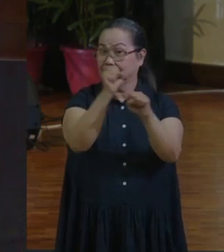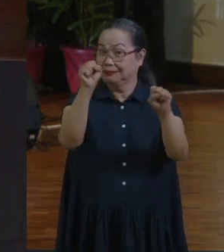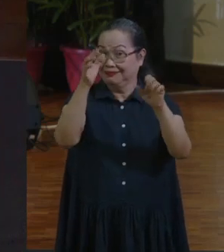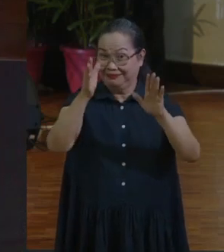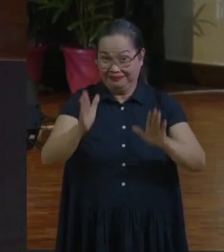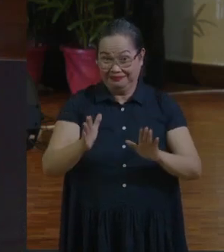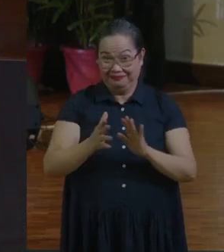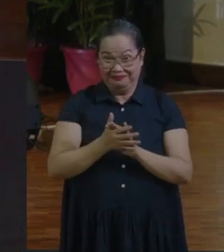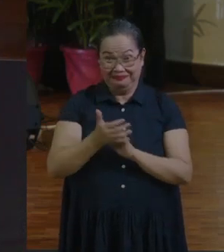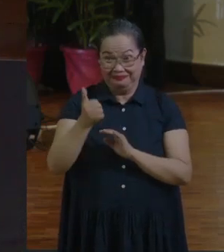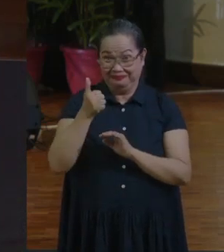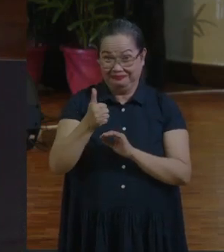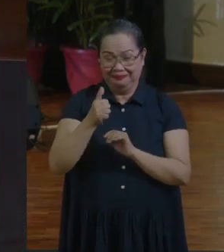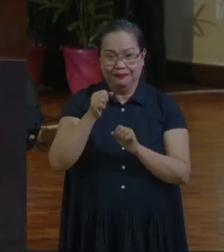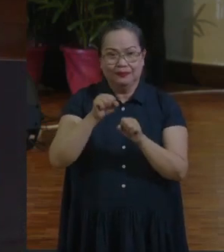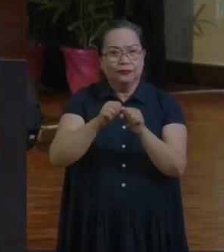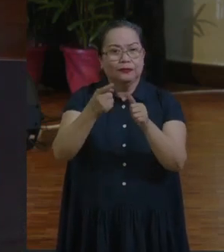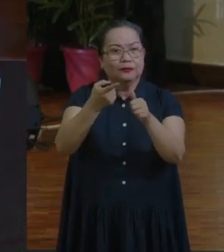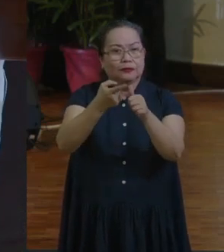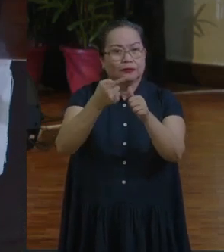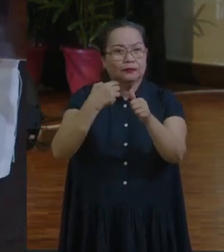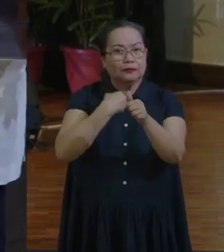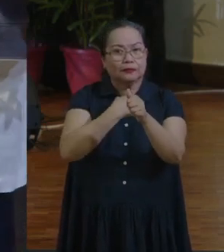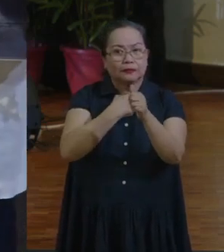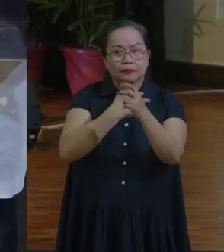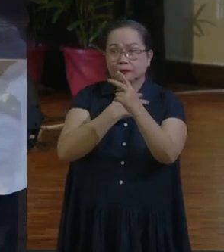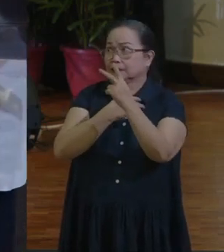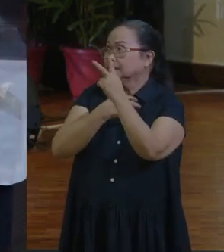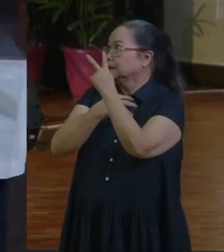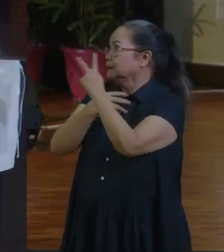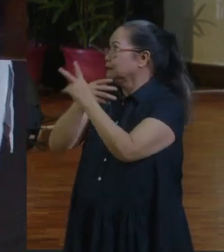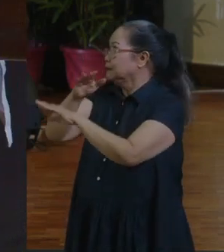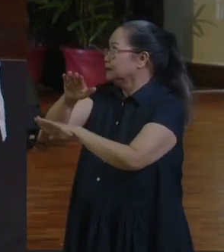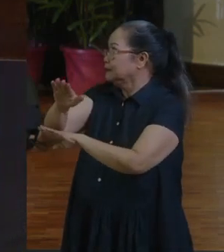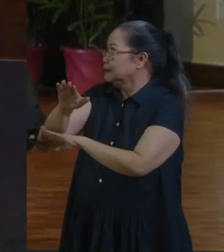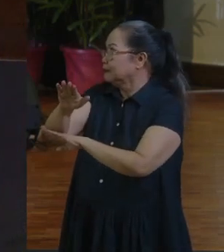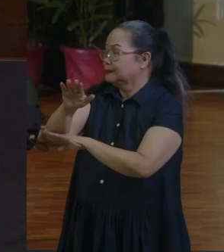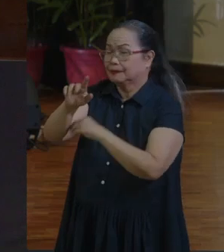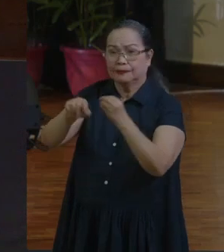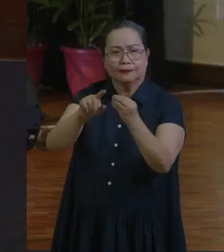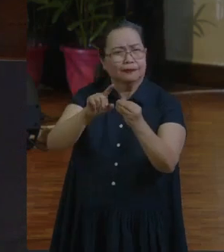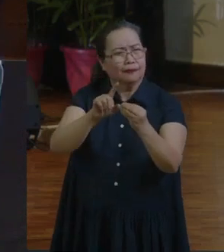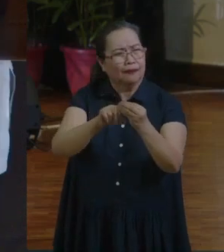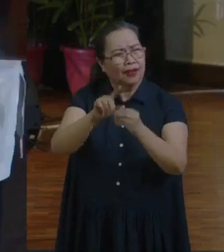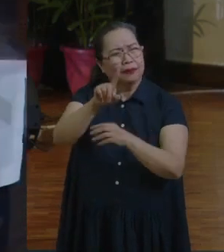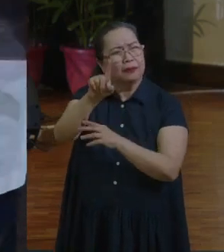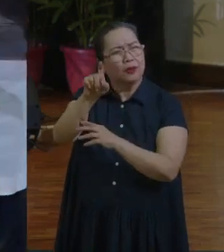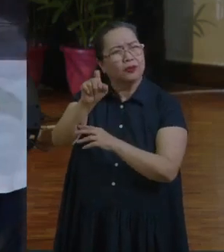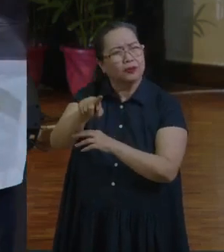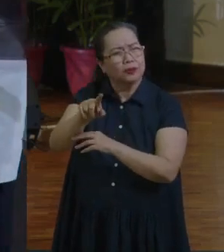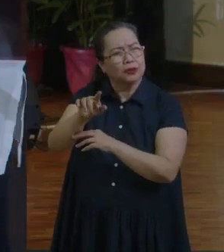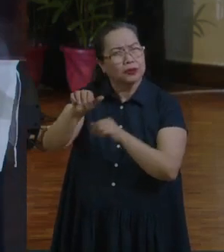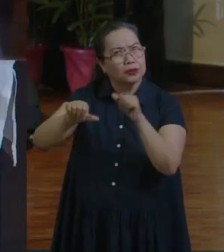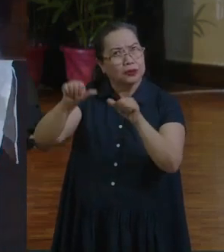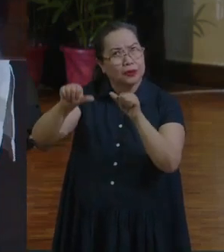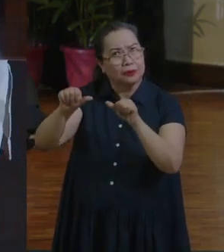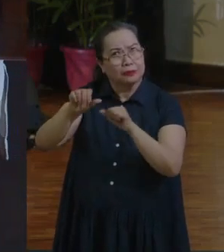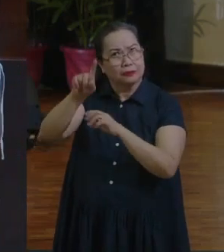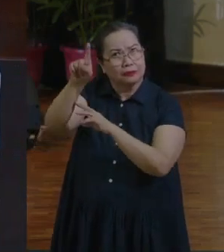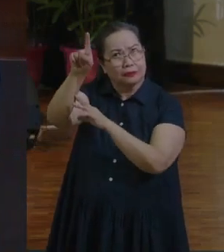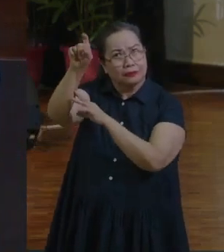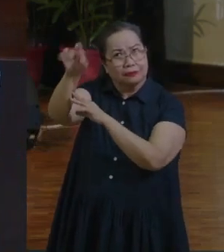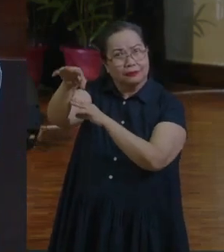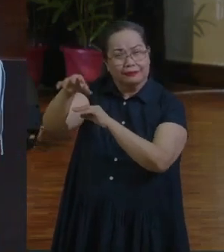tagapagligtas? So ang una nating makikita ngayong hapong ito ay ang katanungan na may pagdududa.